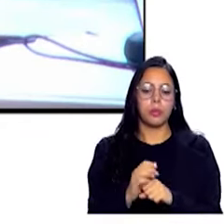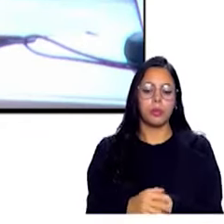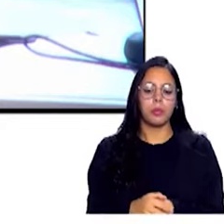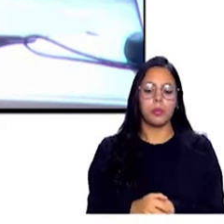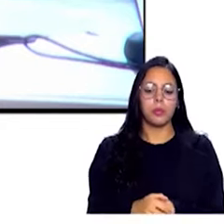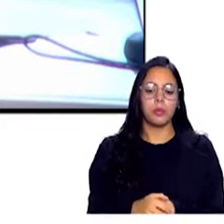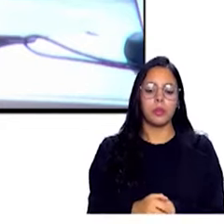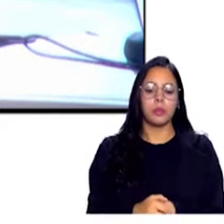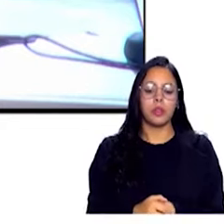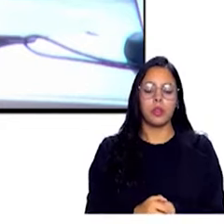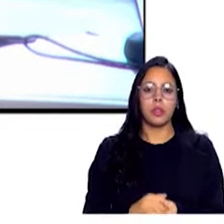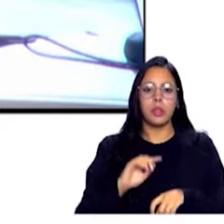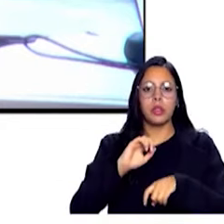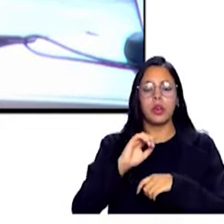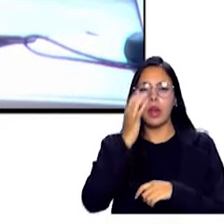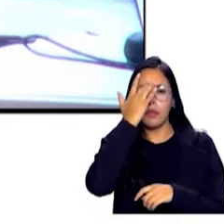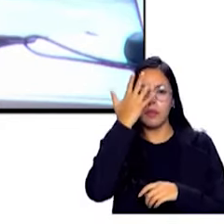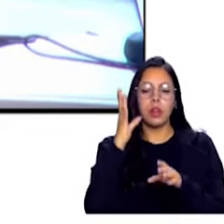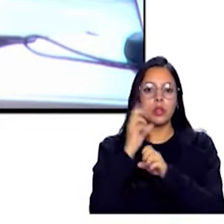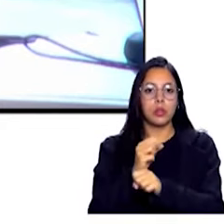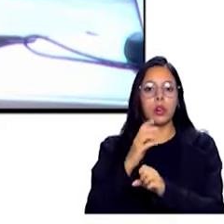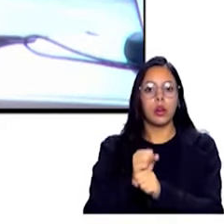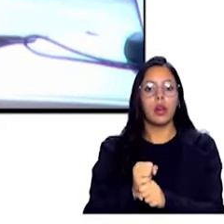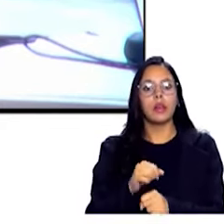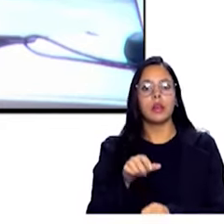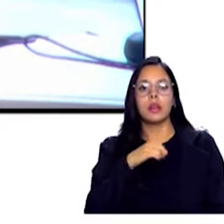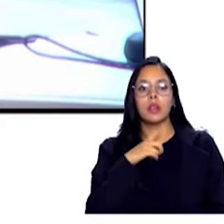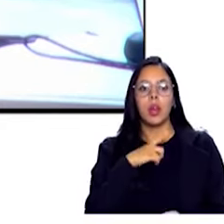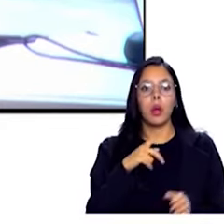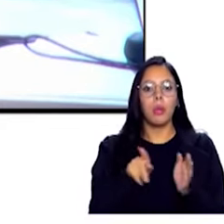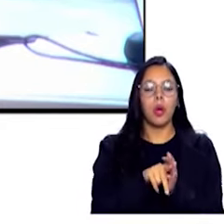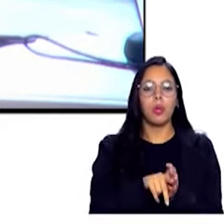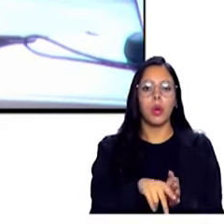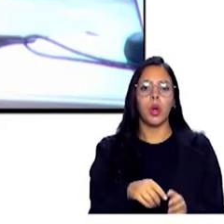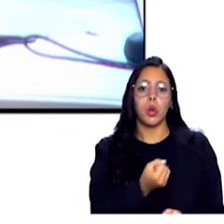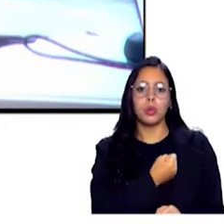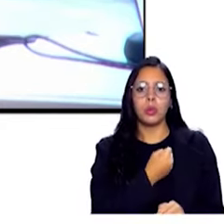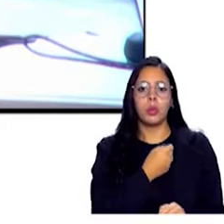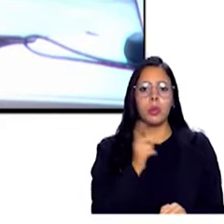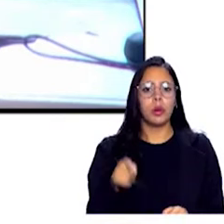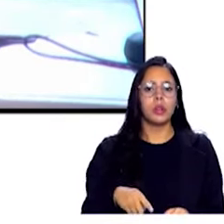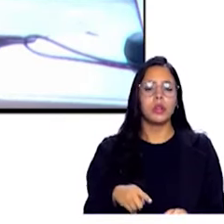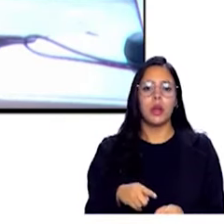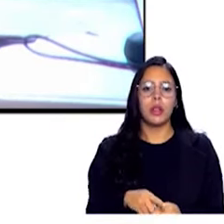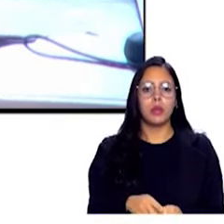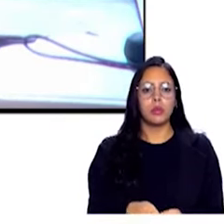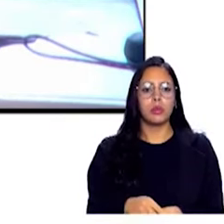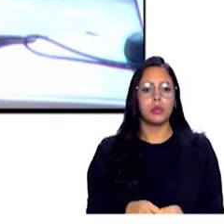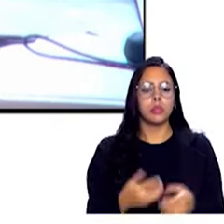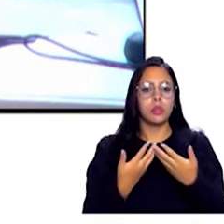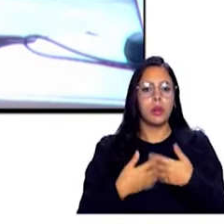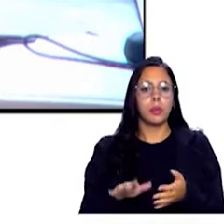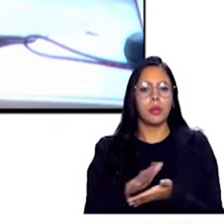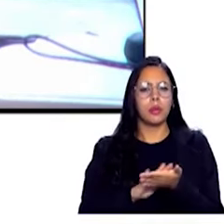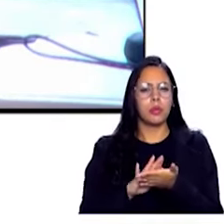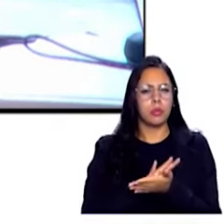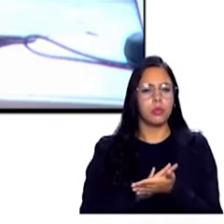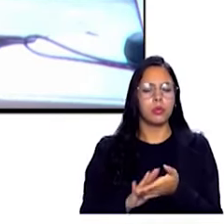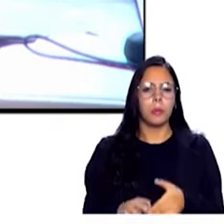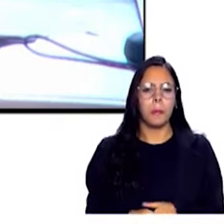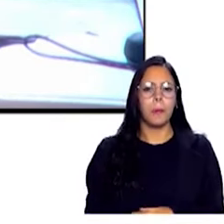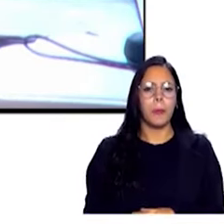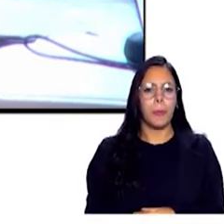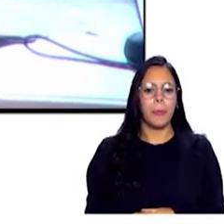une analyse systémique Il faut penser à tout cela ce qui est intéressant dans le graphique c'est aussi que quand on